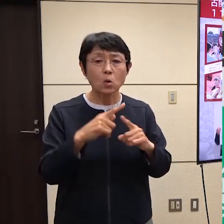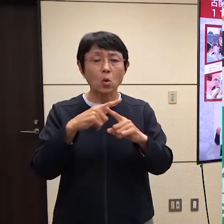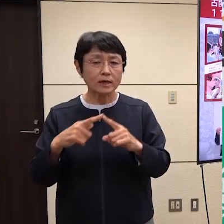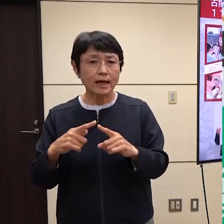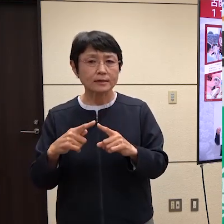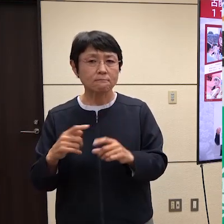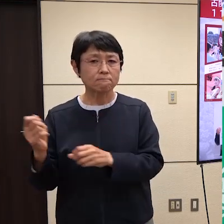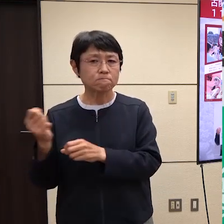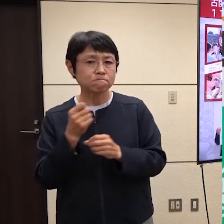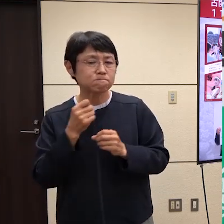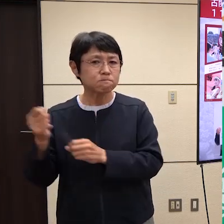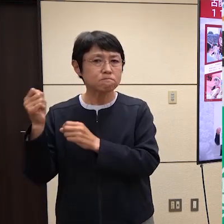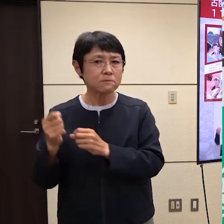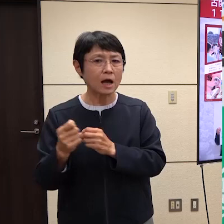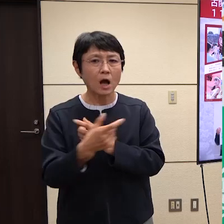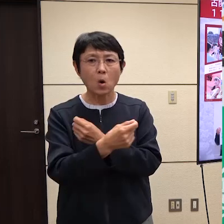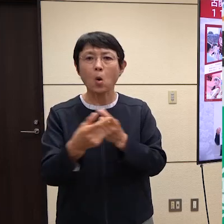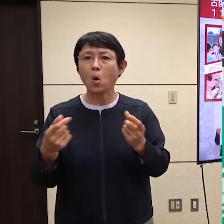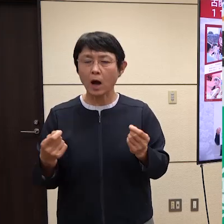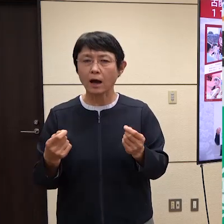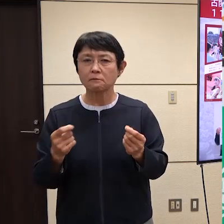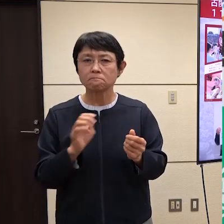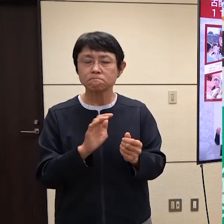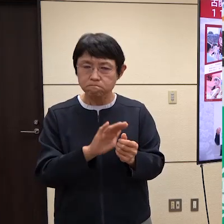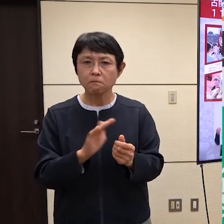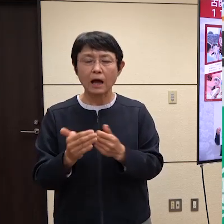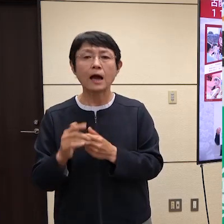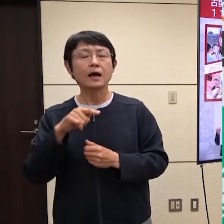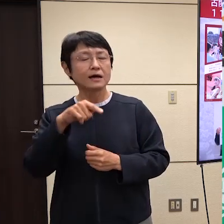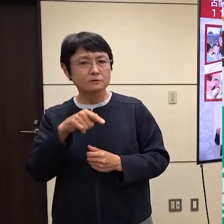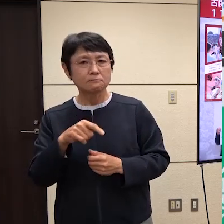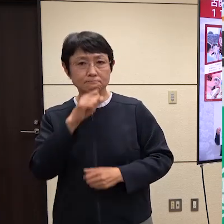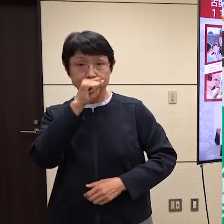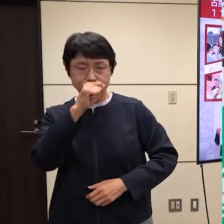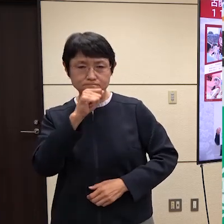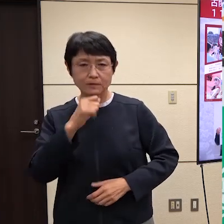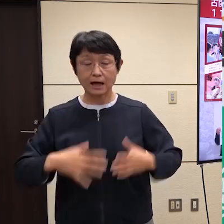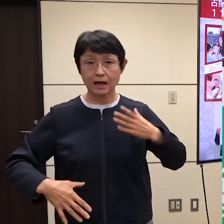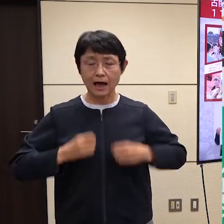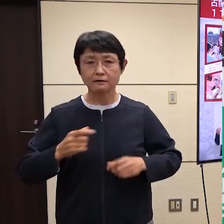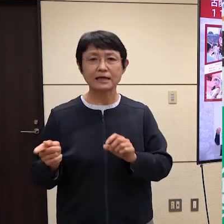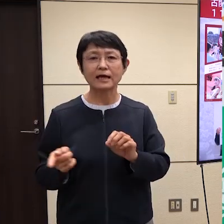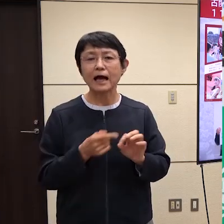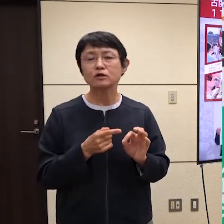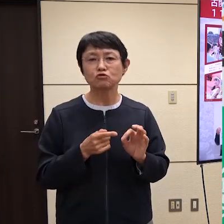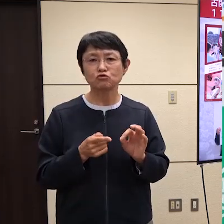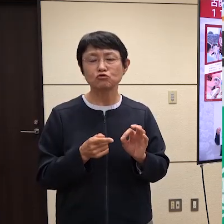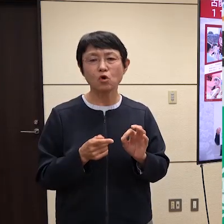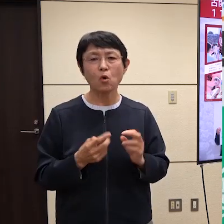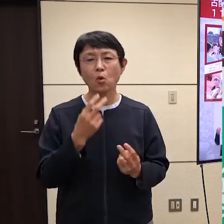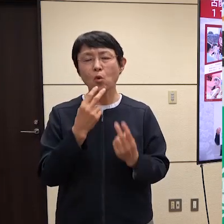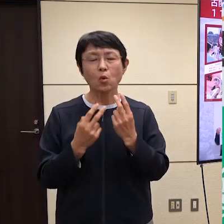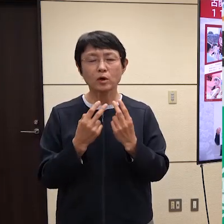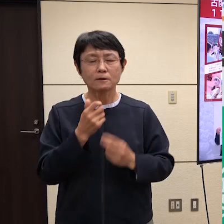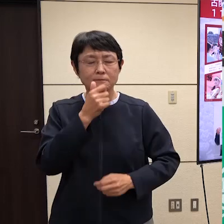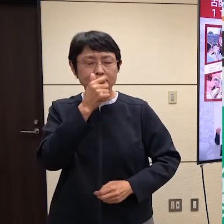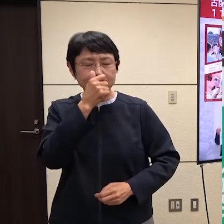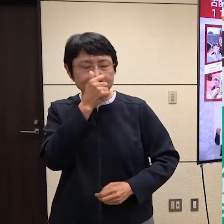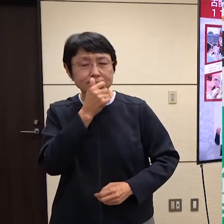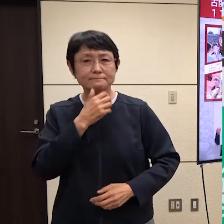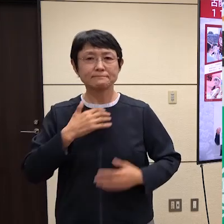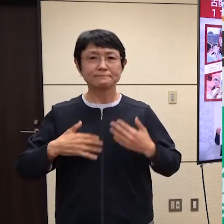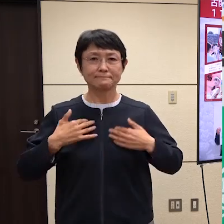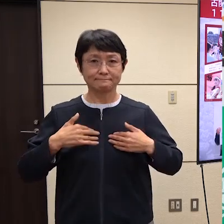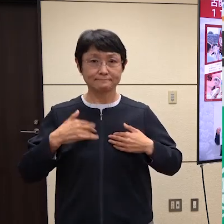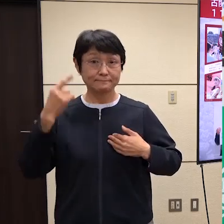ります。これは本当に早慶戦ならではの雰囲気ですので、学生野球の雰囲気を十分に味わえるかと思います